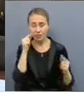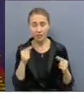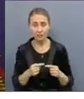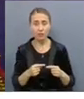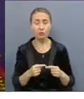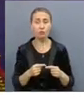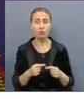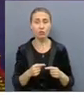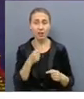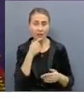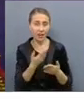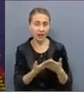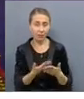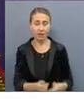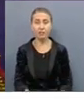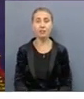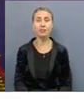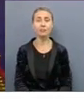рекомендации.